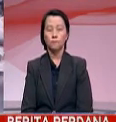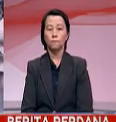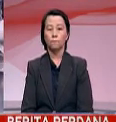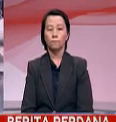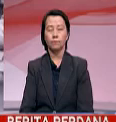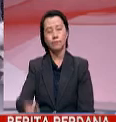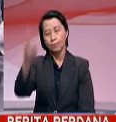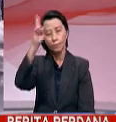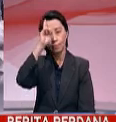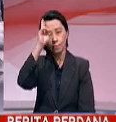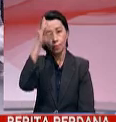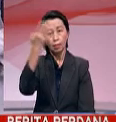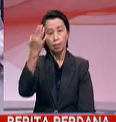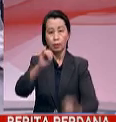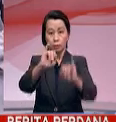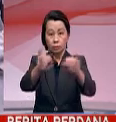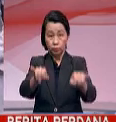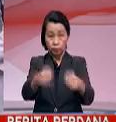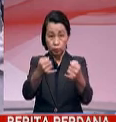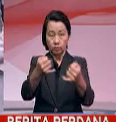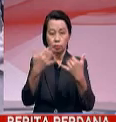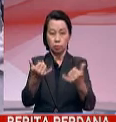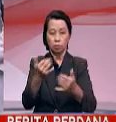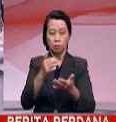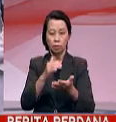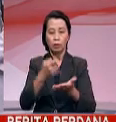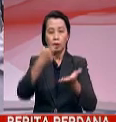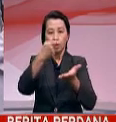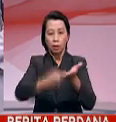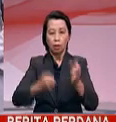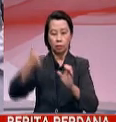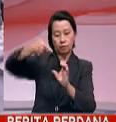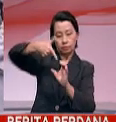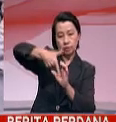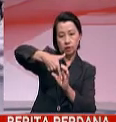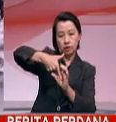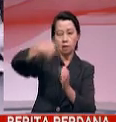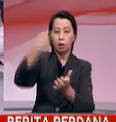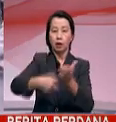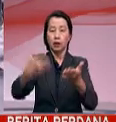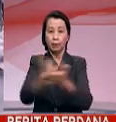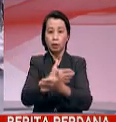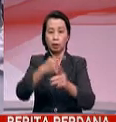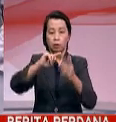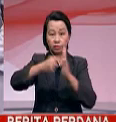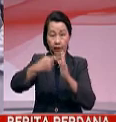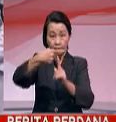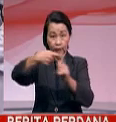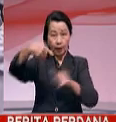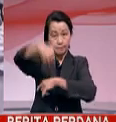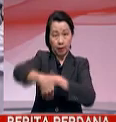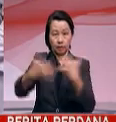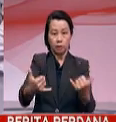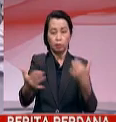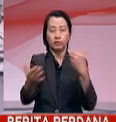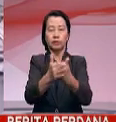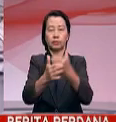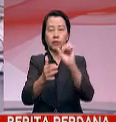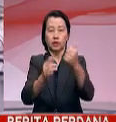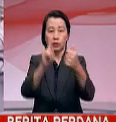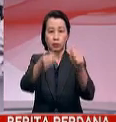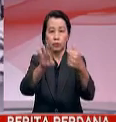Ya, seperti biasa, setiap Jumaat berikut kemaskini harga minyak mingguan. Harga baharu bermula tengah malam ini sehingga 10